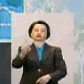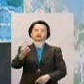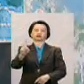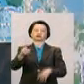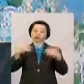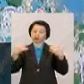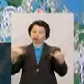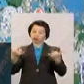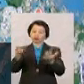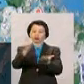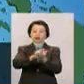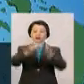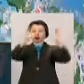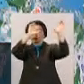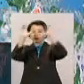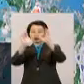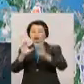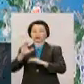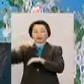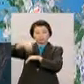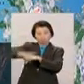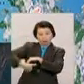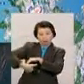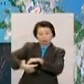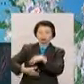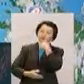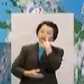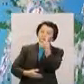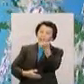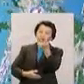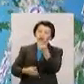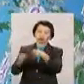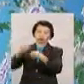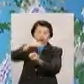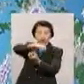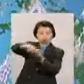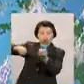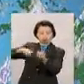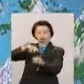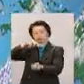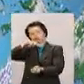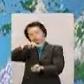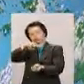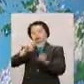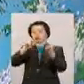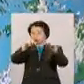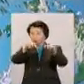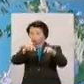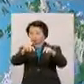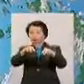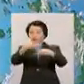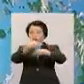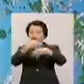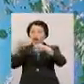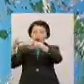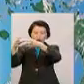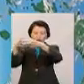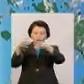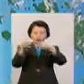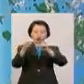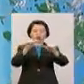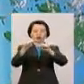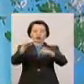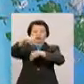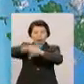Baiklah, saudara, laporan cuaca pada malam ini kita mulakan dengan melihat cerapan imej satelit. Diperhatikan pembentukan kelompok awan aktif